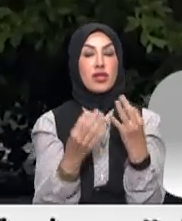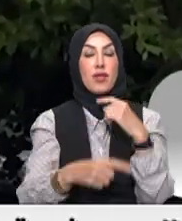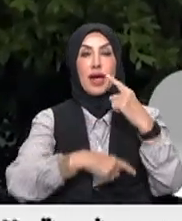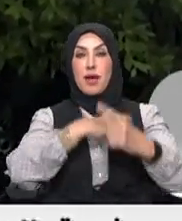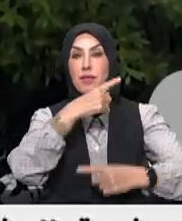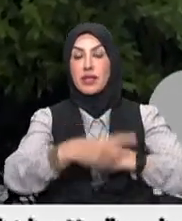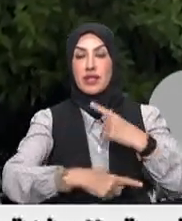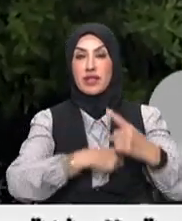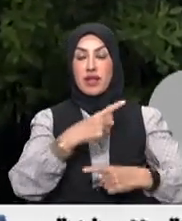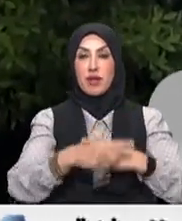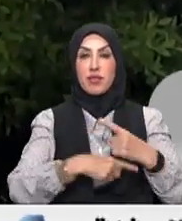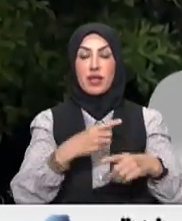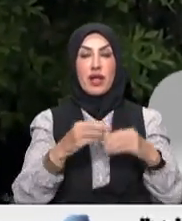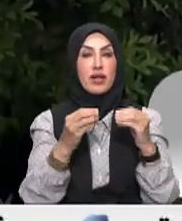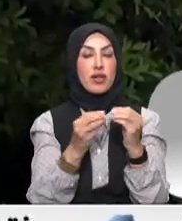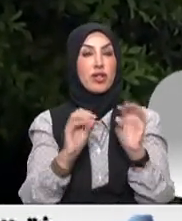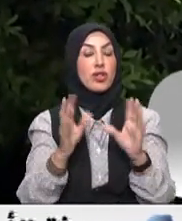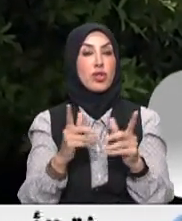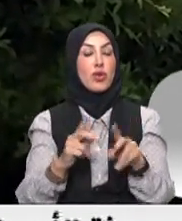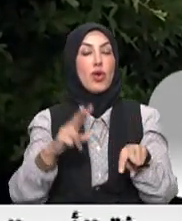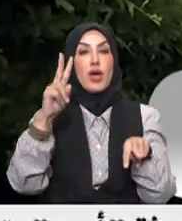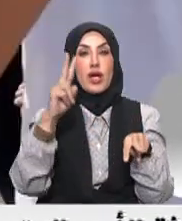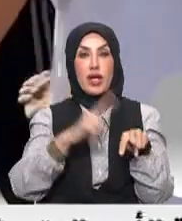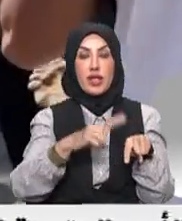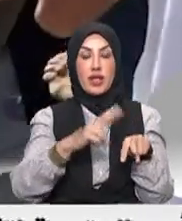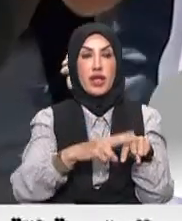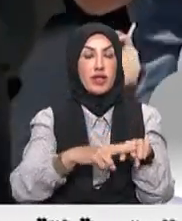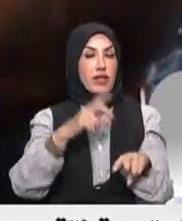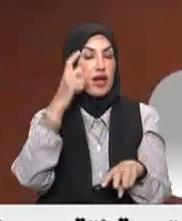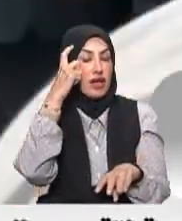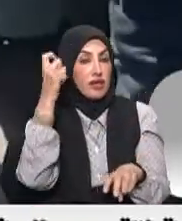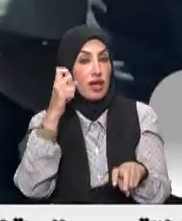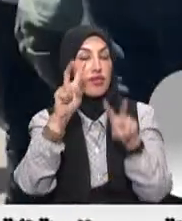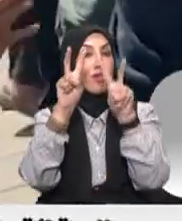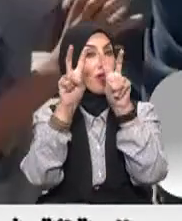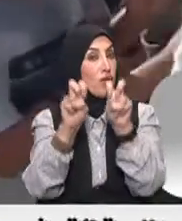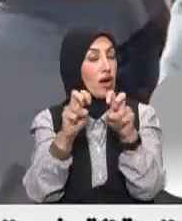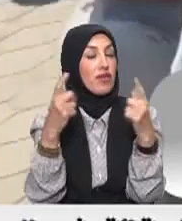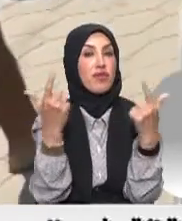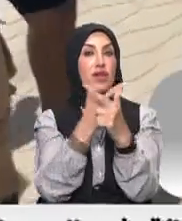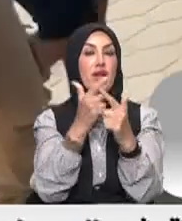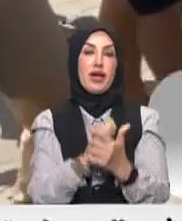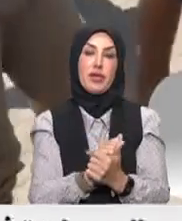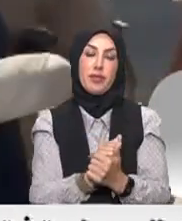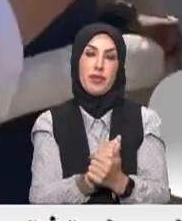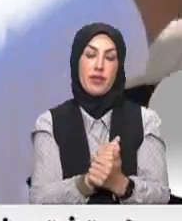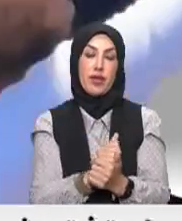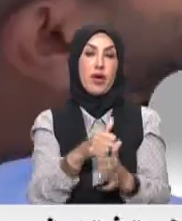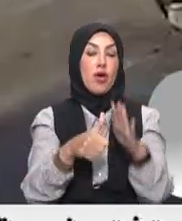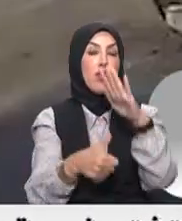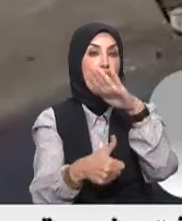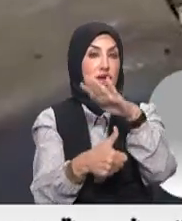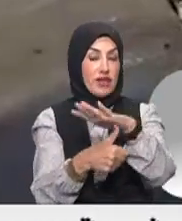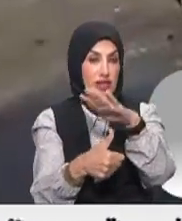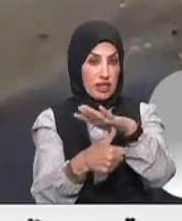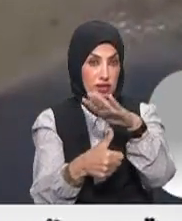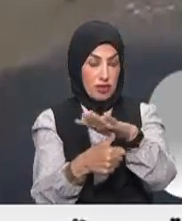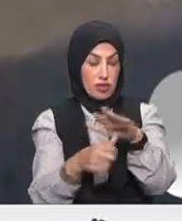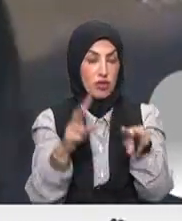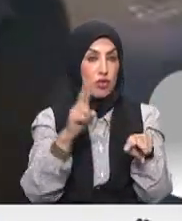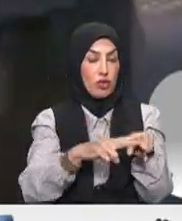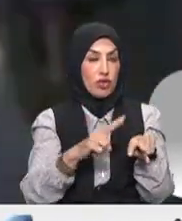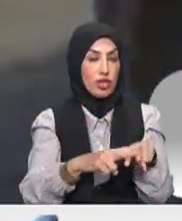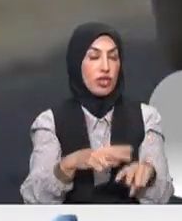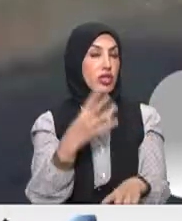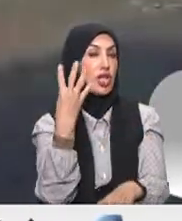للتغطيه على حقيقه ان اسرائيل ترفض الوصول الى صفقه ونتنياهو هو الذي يعرقل الصفقه اربع مرات